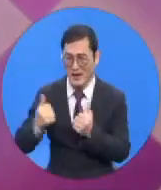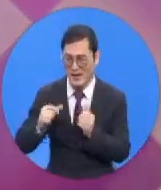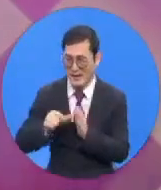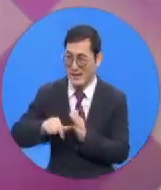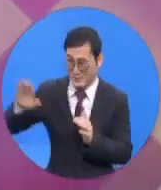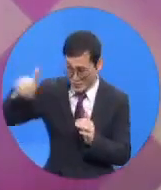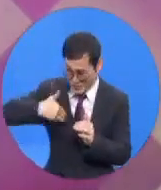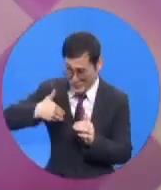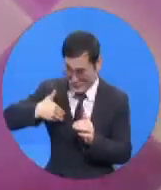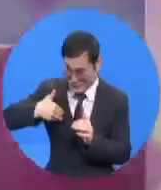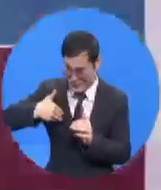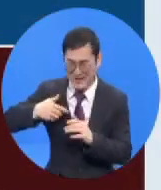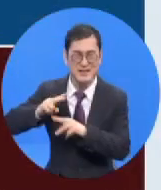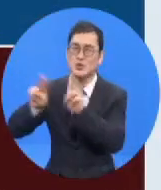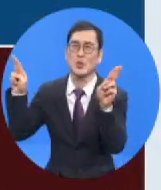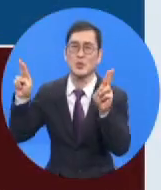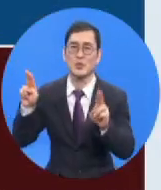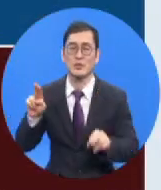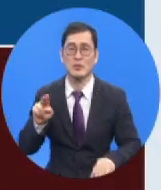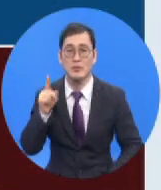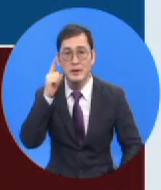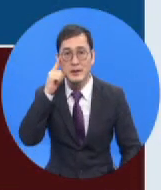취소했다고 합니다. 무슨 일인지 한번 보시죠.